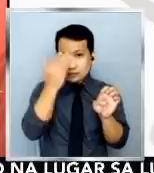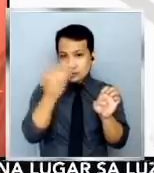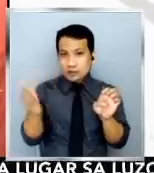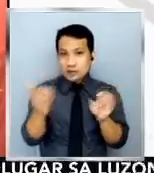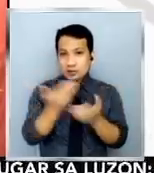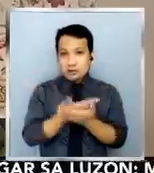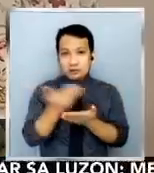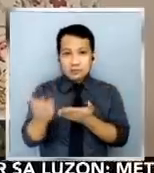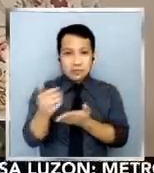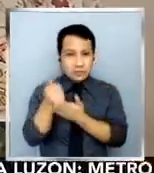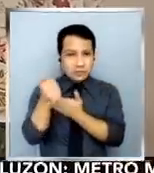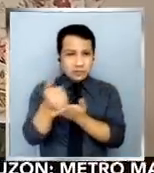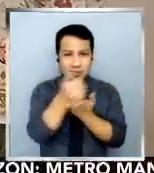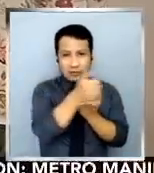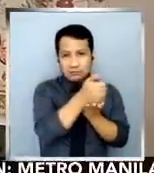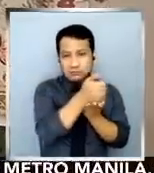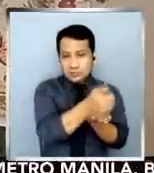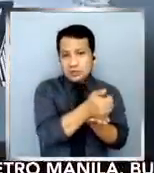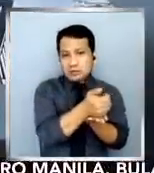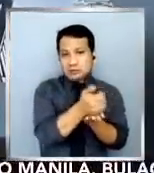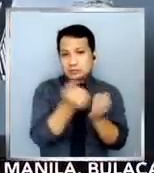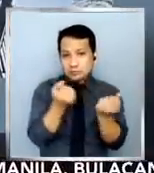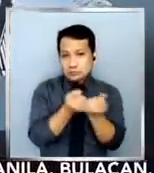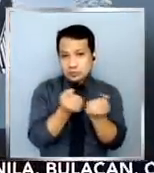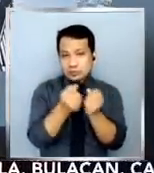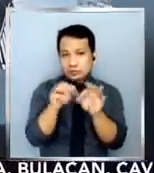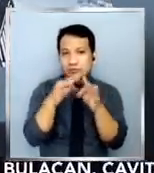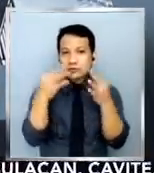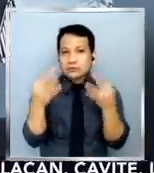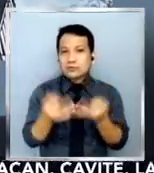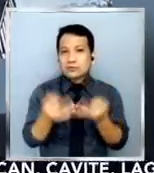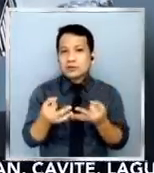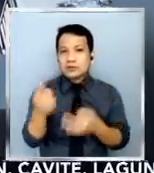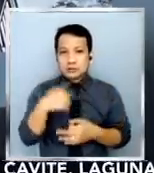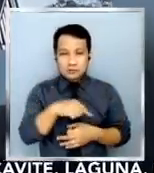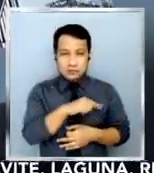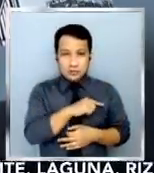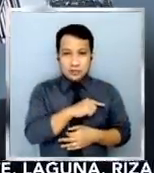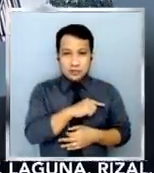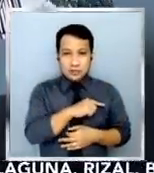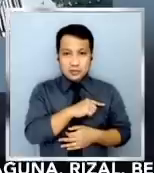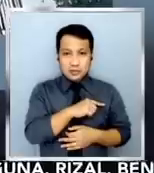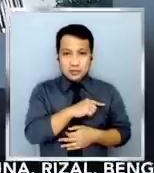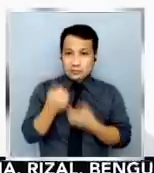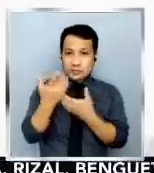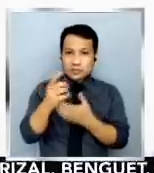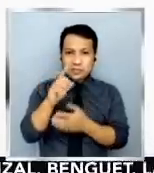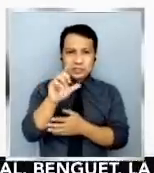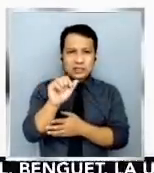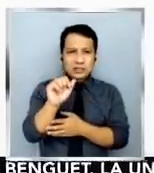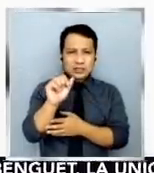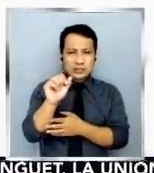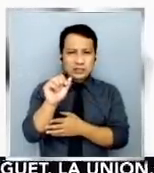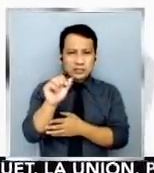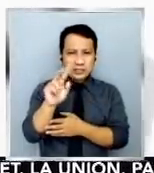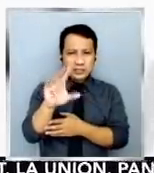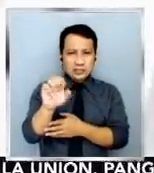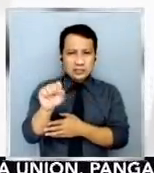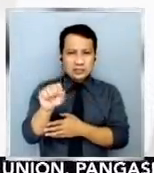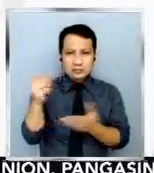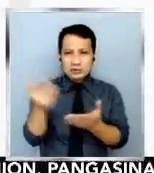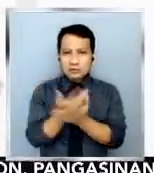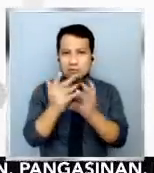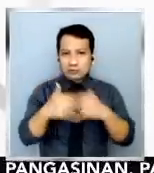kanyang pamilya. Na-inspired daw siya sa kanyang bubblegum co-star na si Lovely Abelia. May bagay na siyang bayat lupa